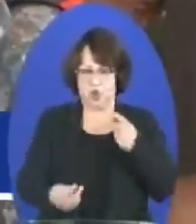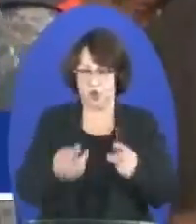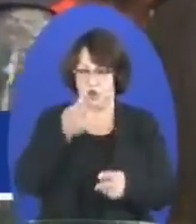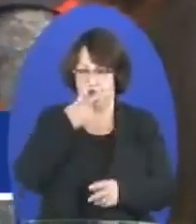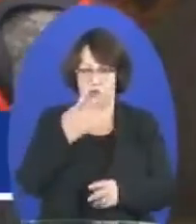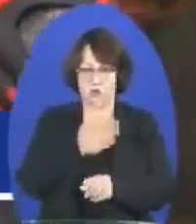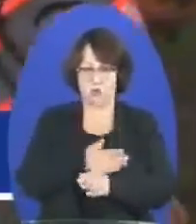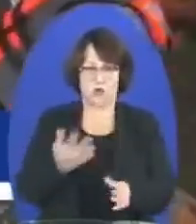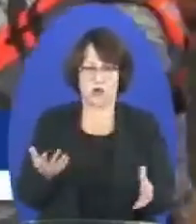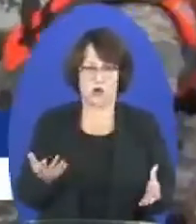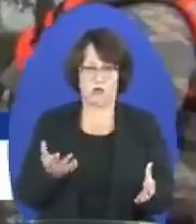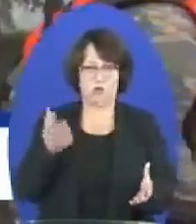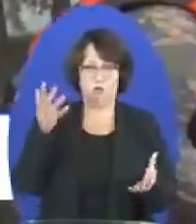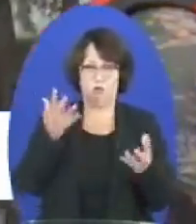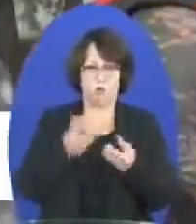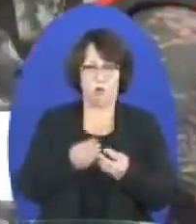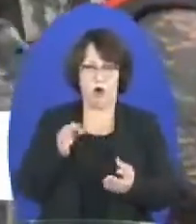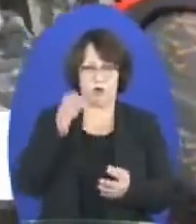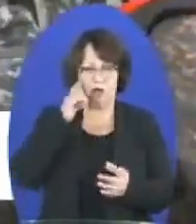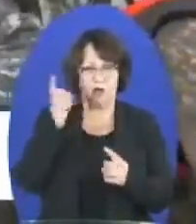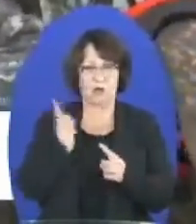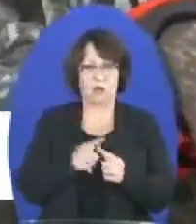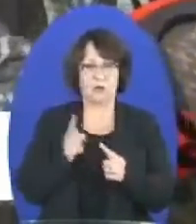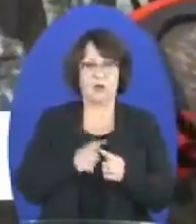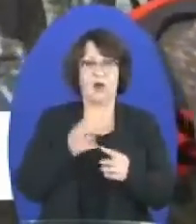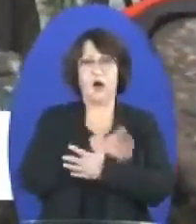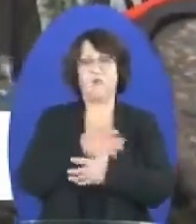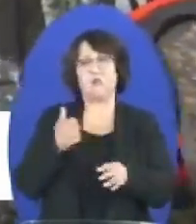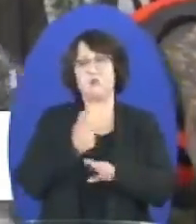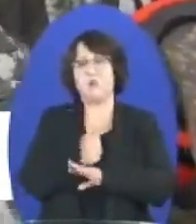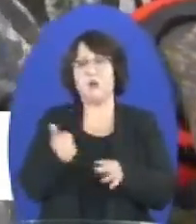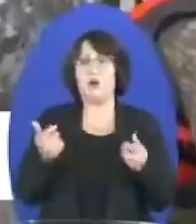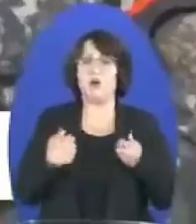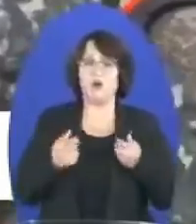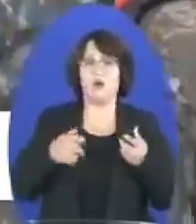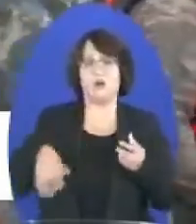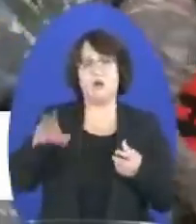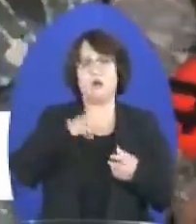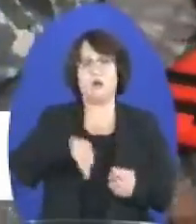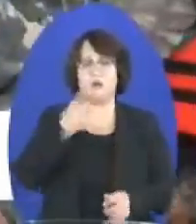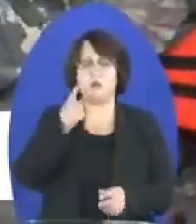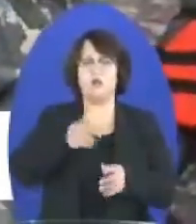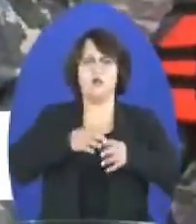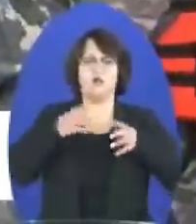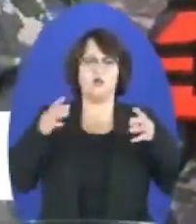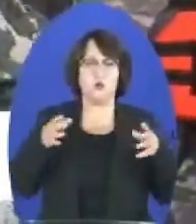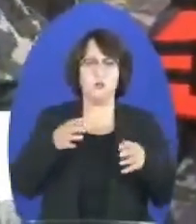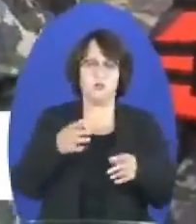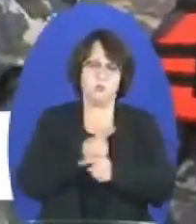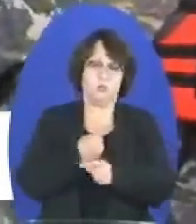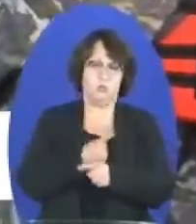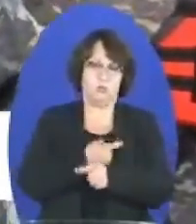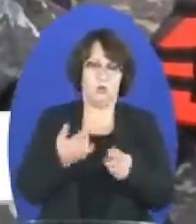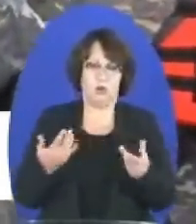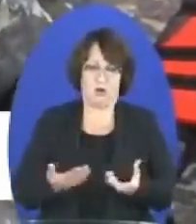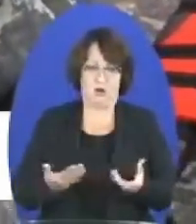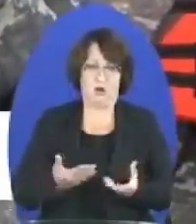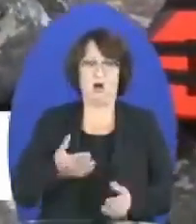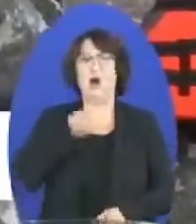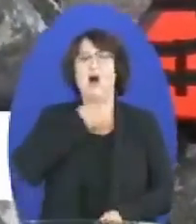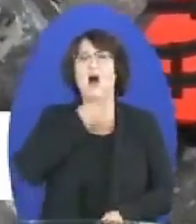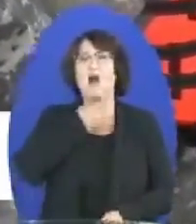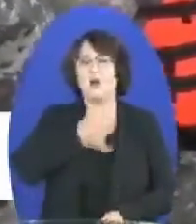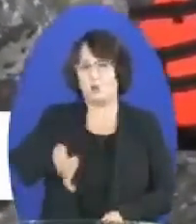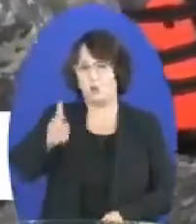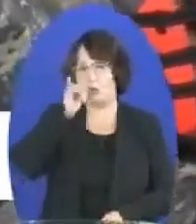байна. За яг амралт зугаалгаар явж байгаа ард иргэдийн нэг том одоо бас эрсдэл учруулад байгаа зүйл бол архитан